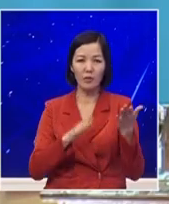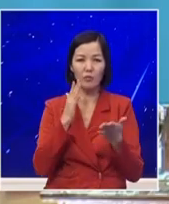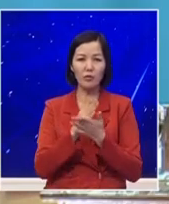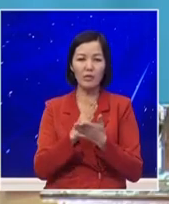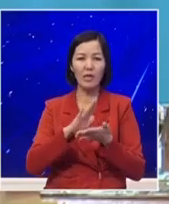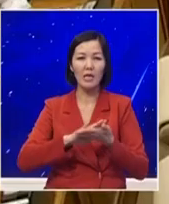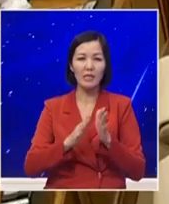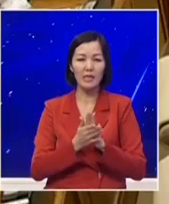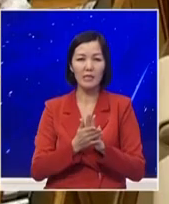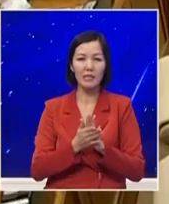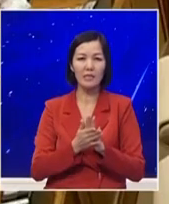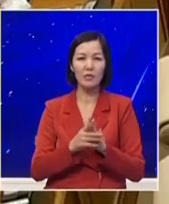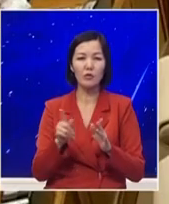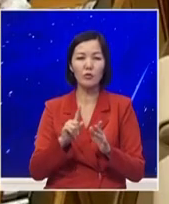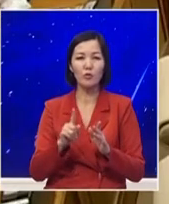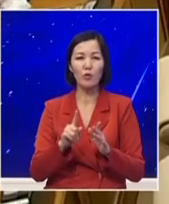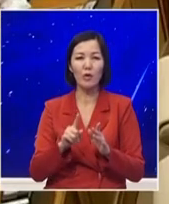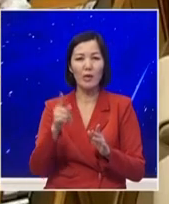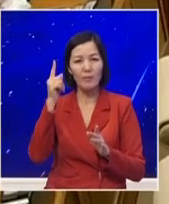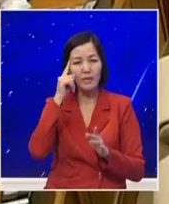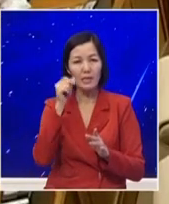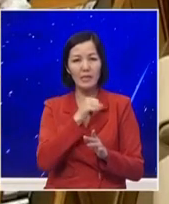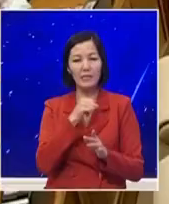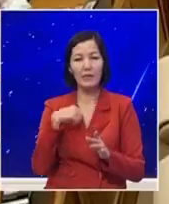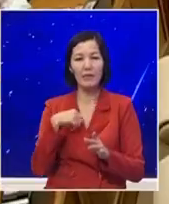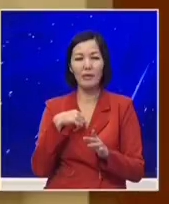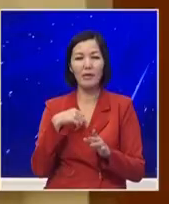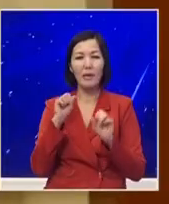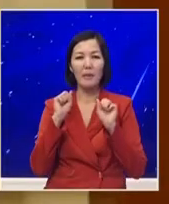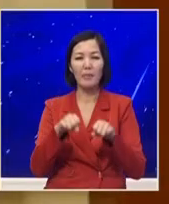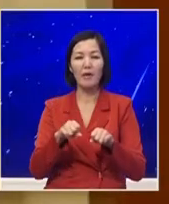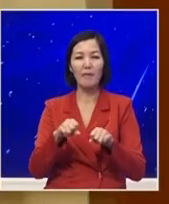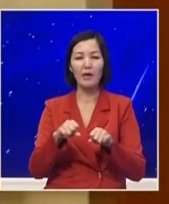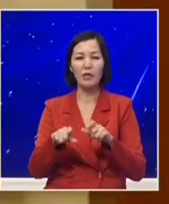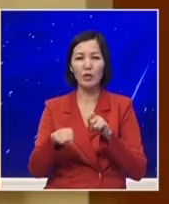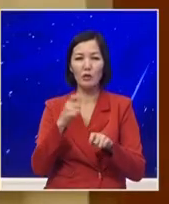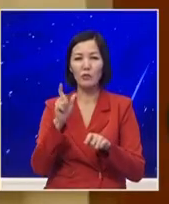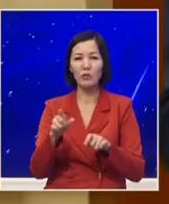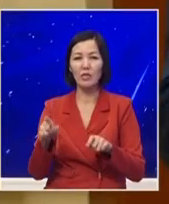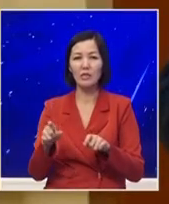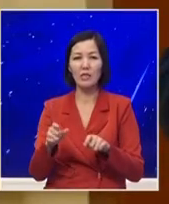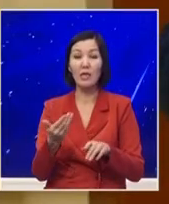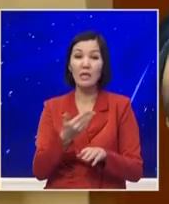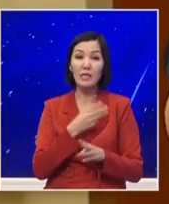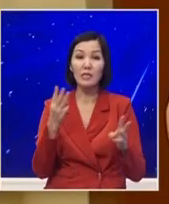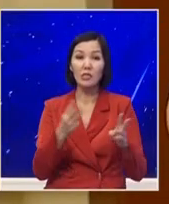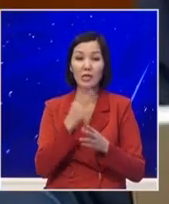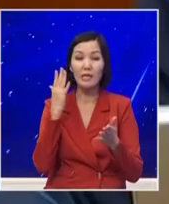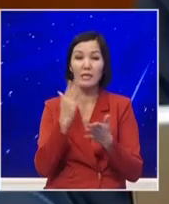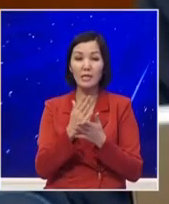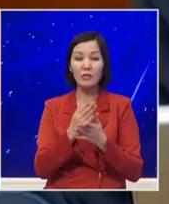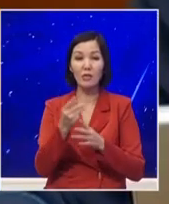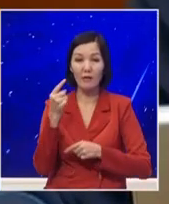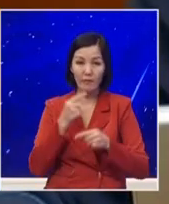данном соглашении также учитывается и мнение самих правонарушителей. Они должны изъявить желание отбывать наказание на родине.